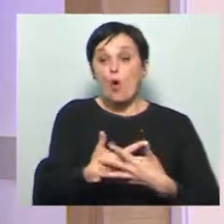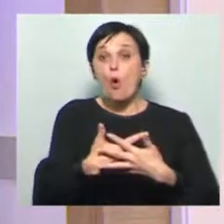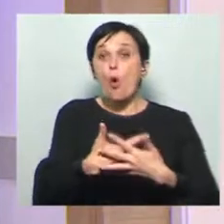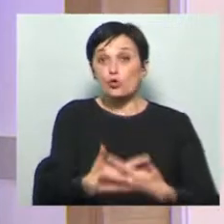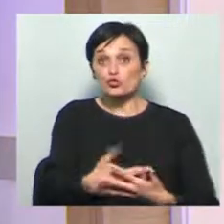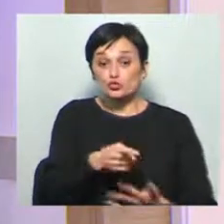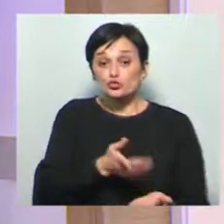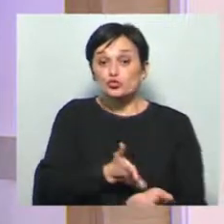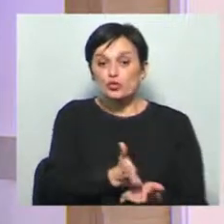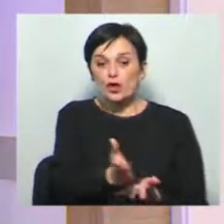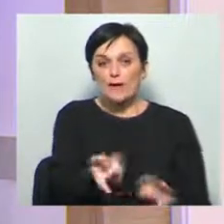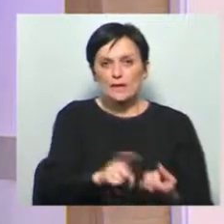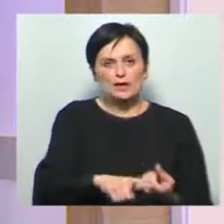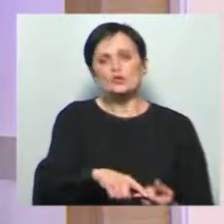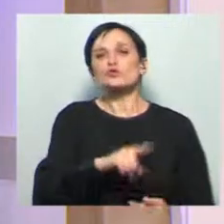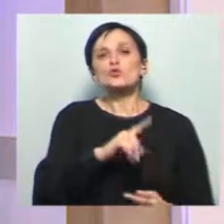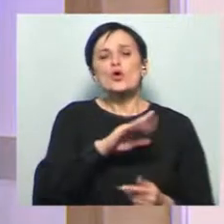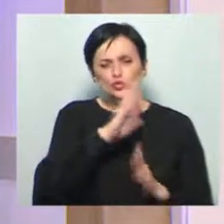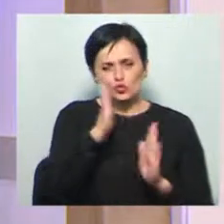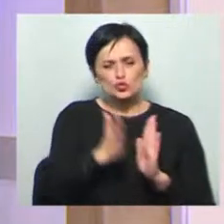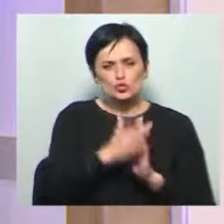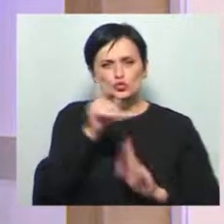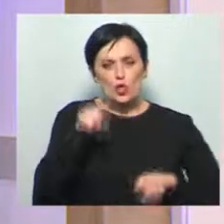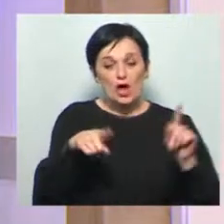ფონზე ხოლმე. ზოგადად ცნობილია, რომ